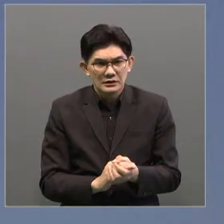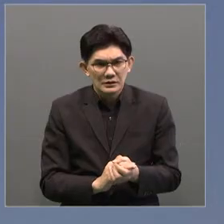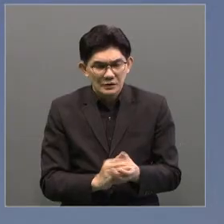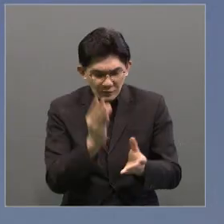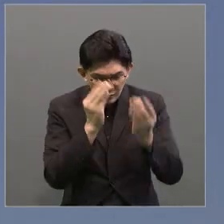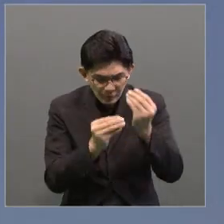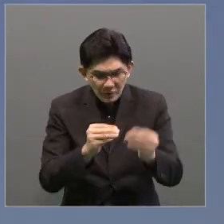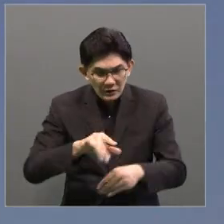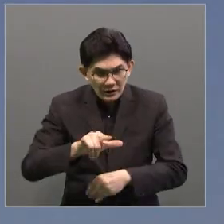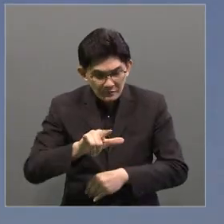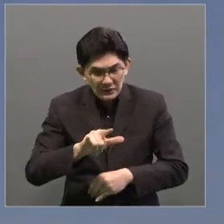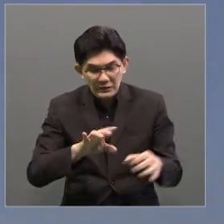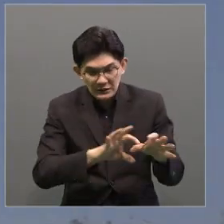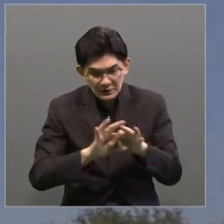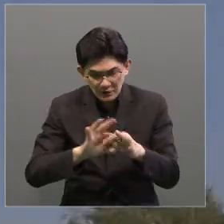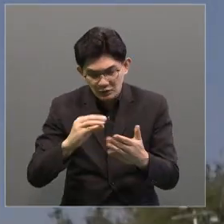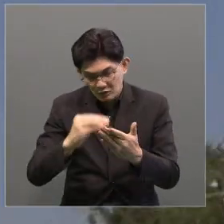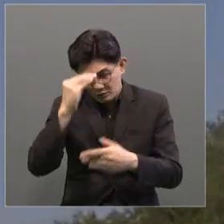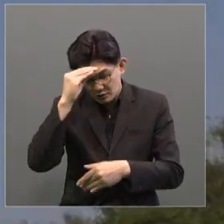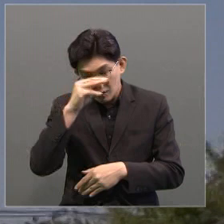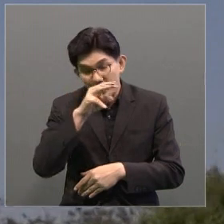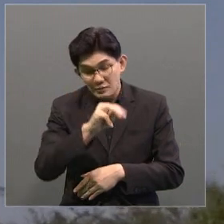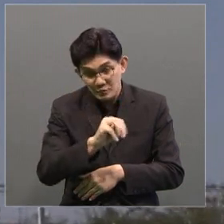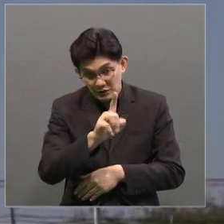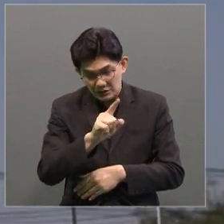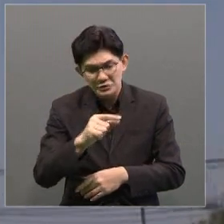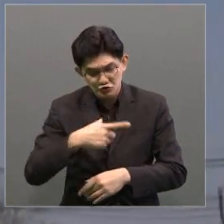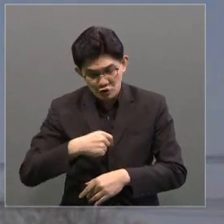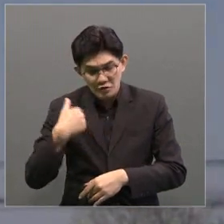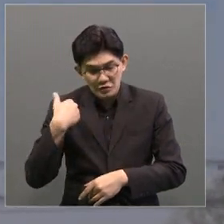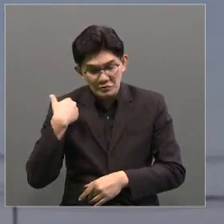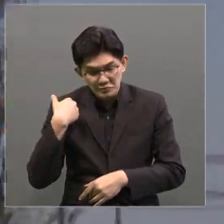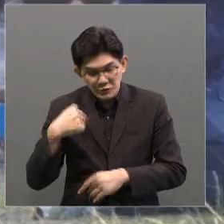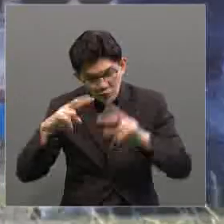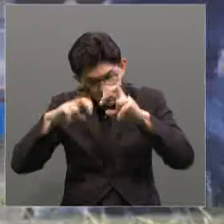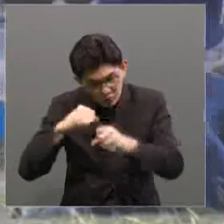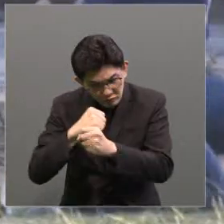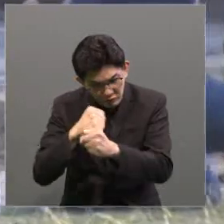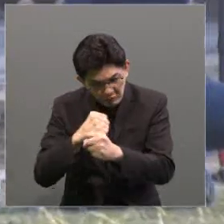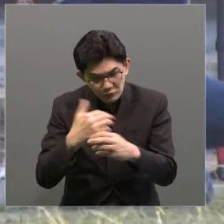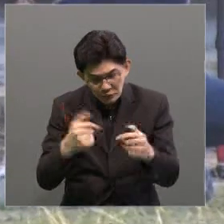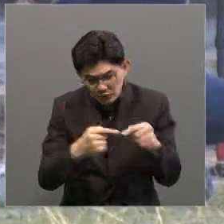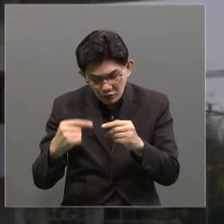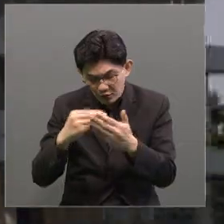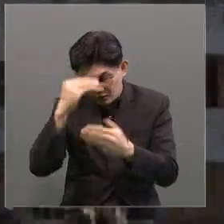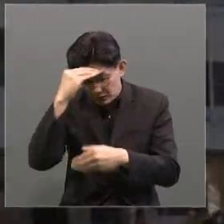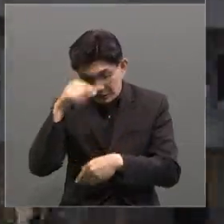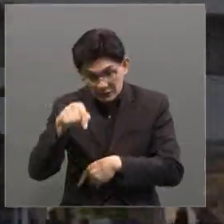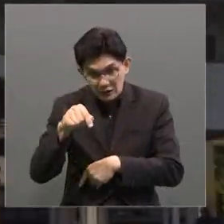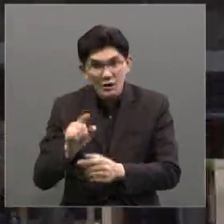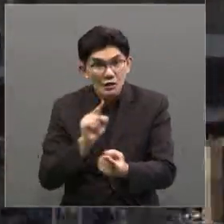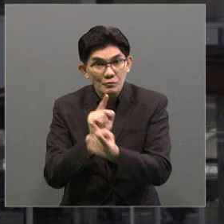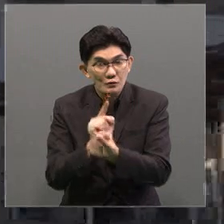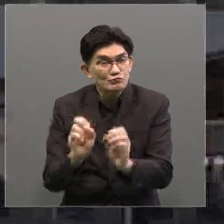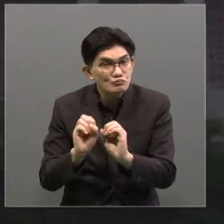องบินและเริ่มแข่งขันมาตั้งแต่สมัยศึกษาอยู่ชั้นมัธยมอยู่แล้วซึ่งหลังจากที่มาศึกษาต่อที่โรงเรียนเริงนกทาก็ได้พบกับคุณครูธี